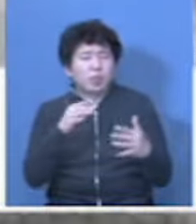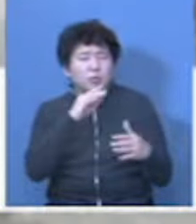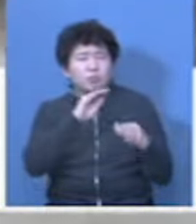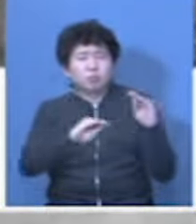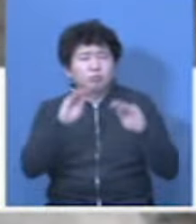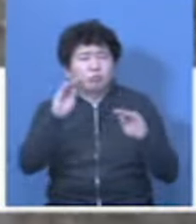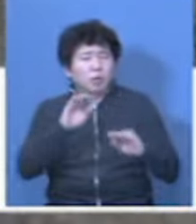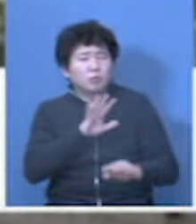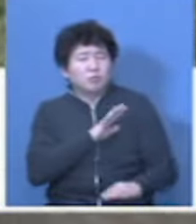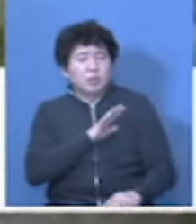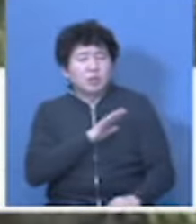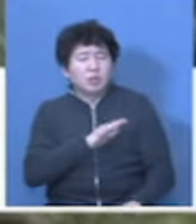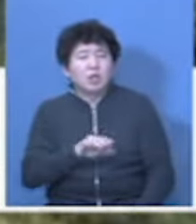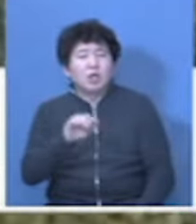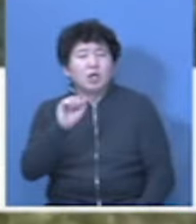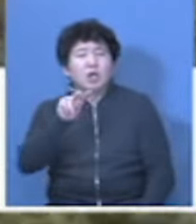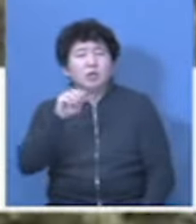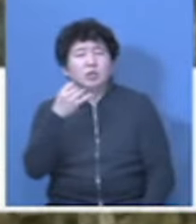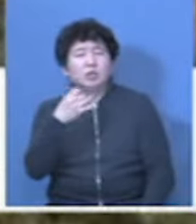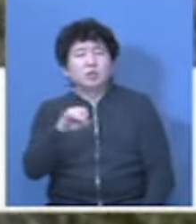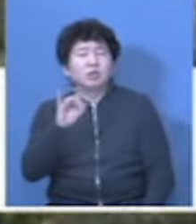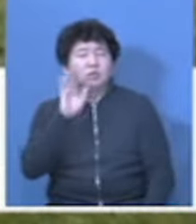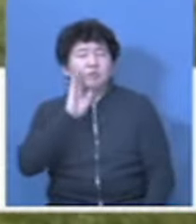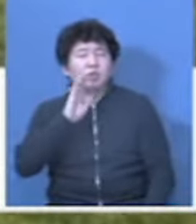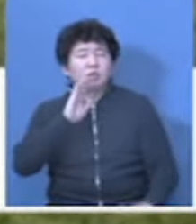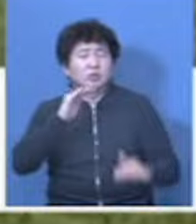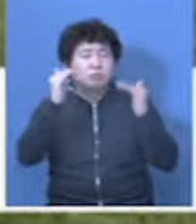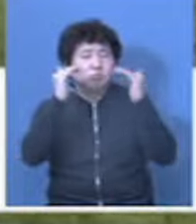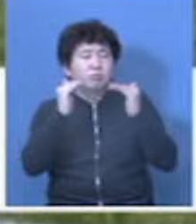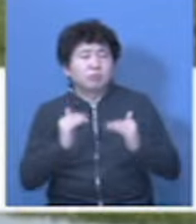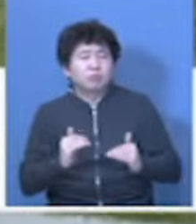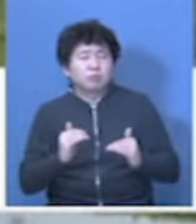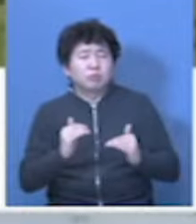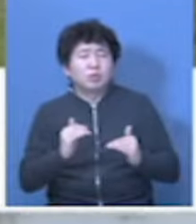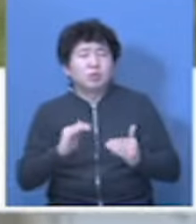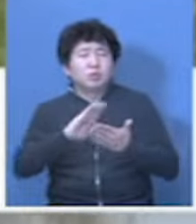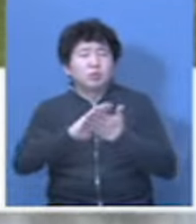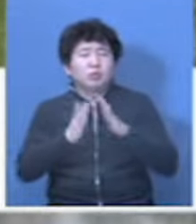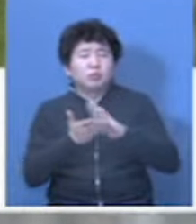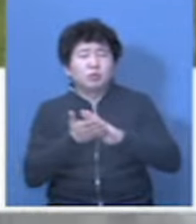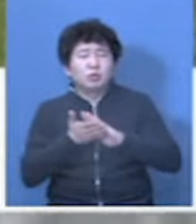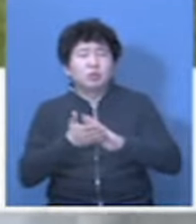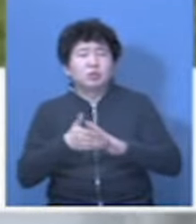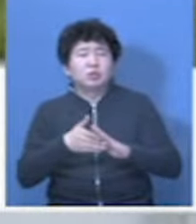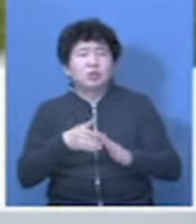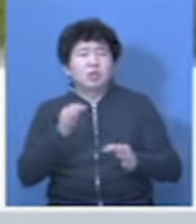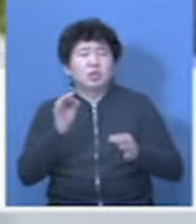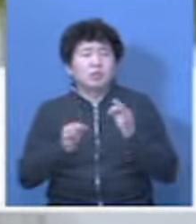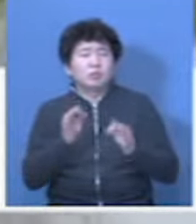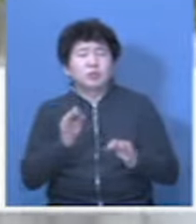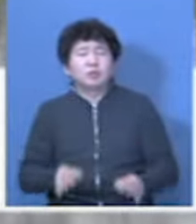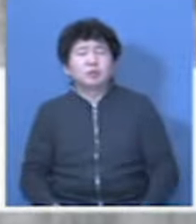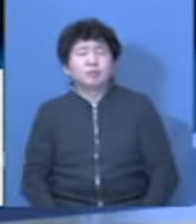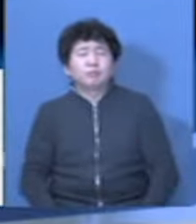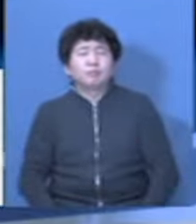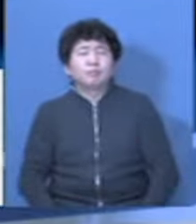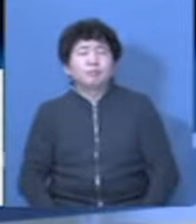сейілді. Алтай өңірінде де су деңгейі төмендеп, жағдай тұрақталды. Шемонайха мен Алтай аудандарындағы су деңгейі тұрақталды.